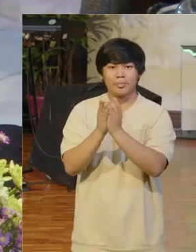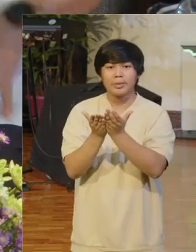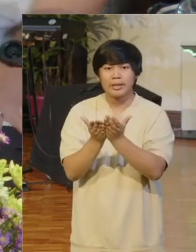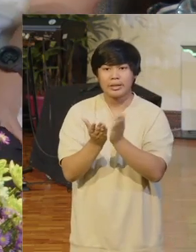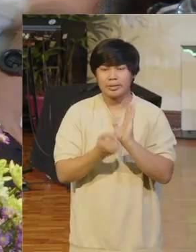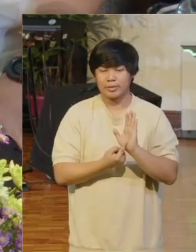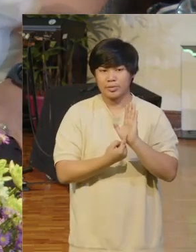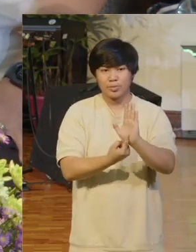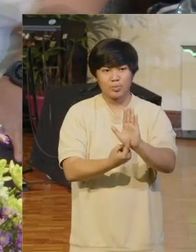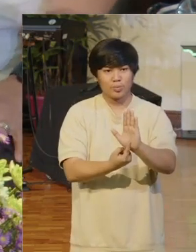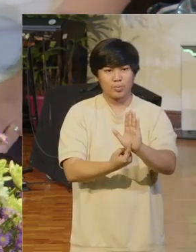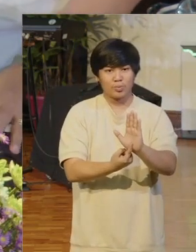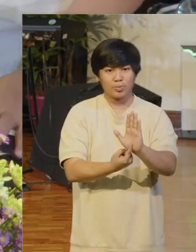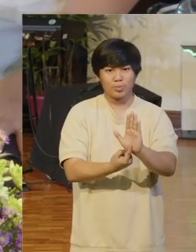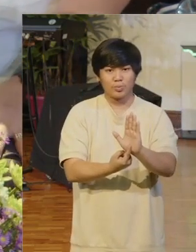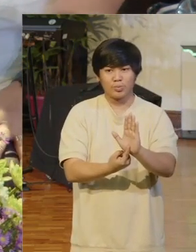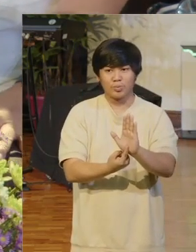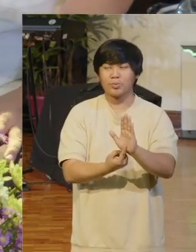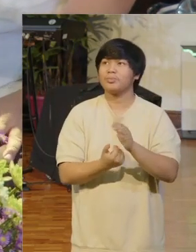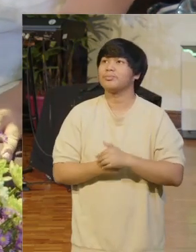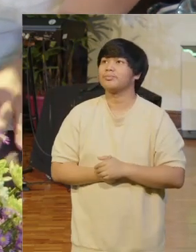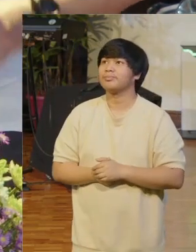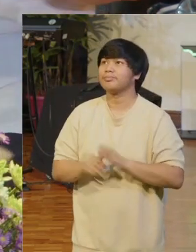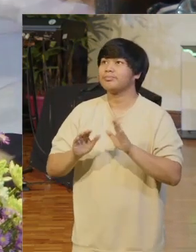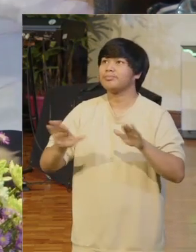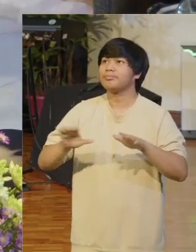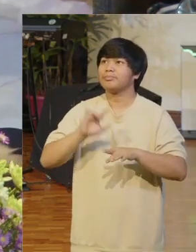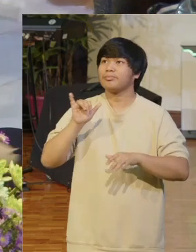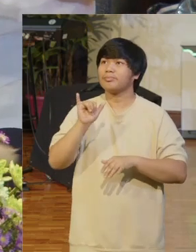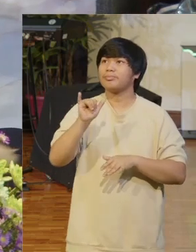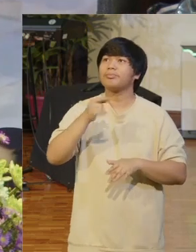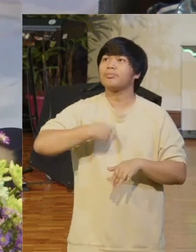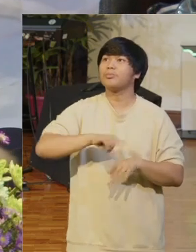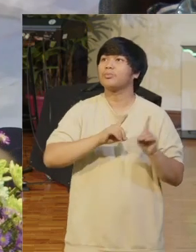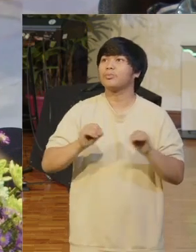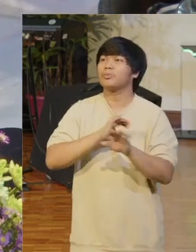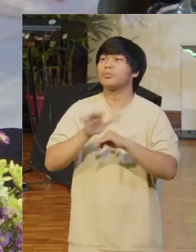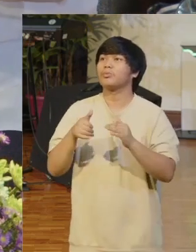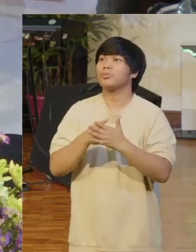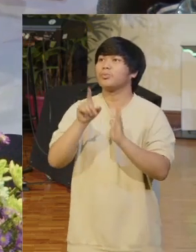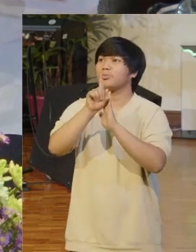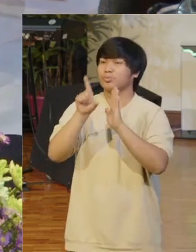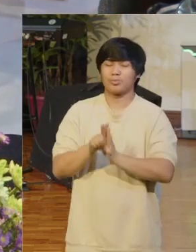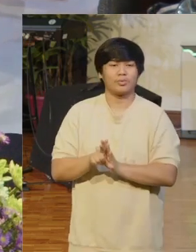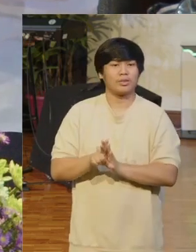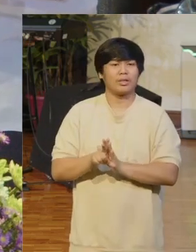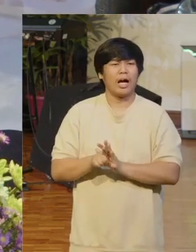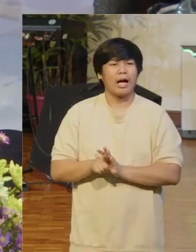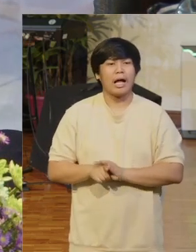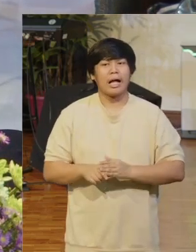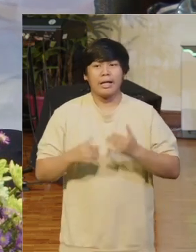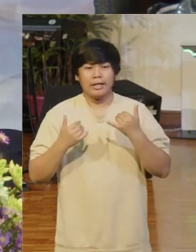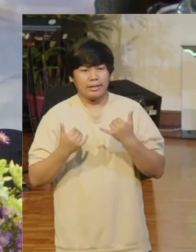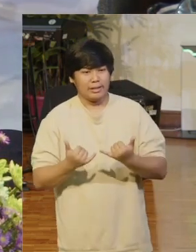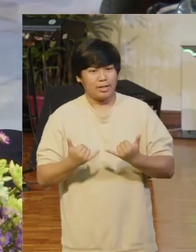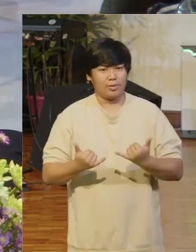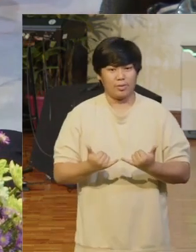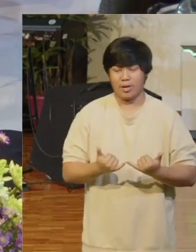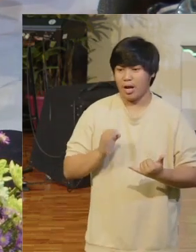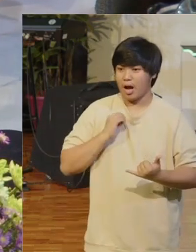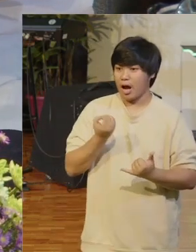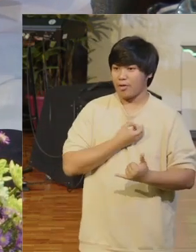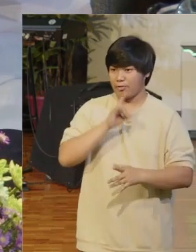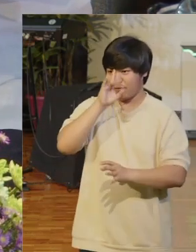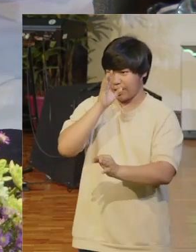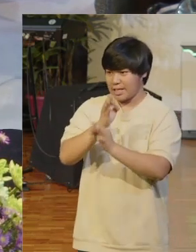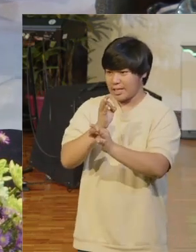are revealed belong to us and to our children forever, that we may do all the words of this law. So, ang ating faith